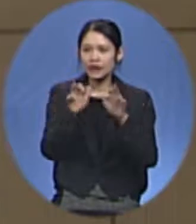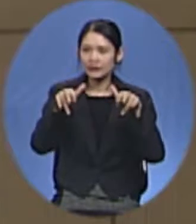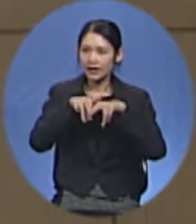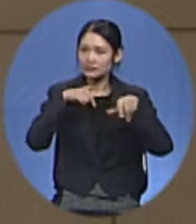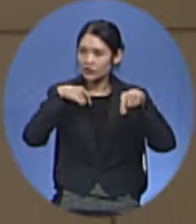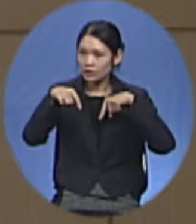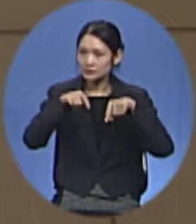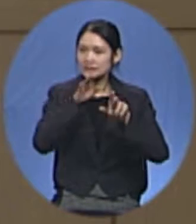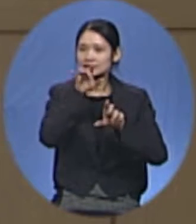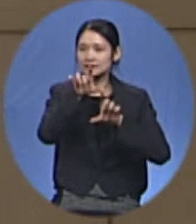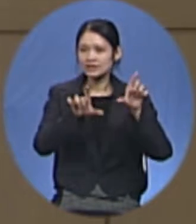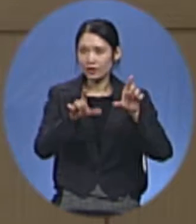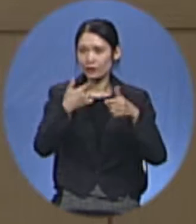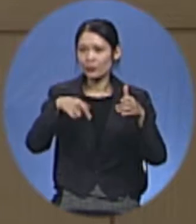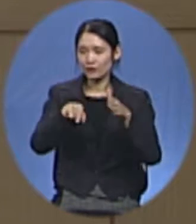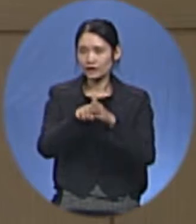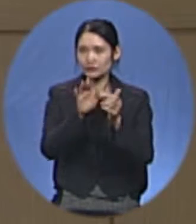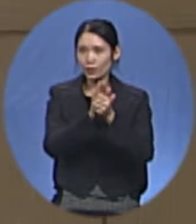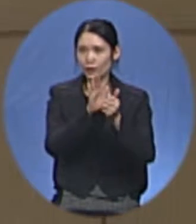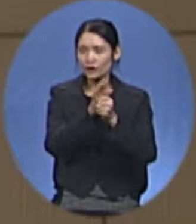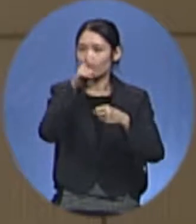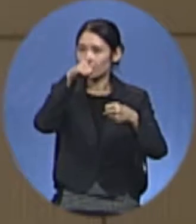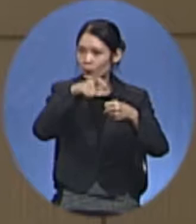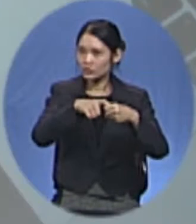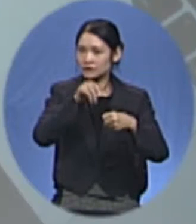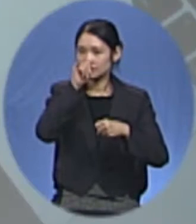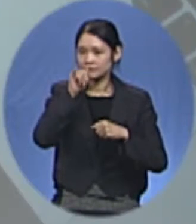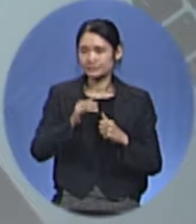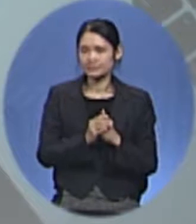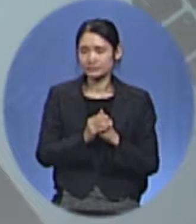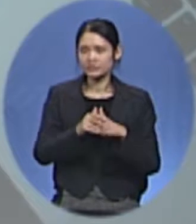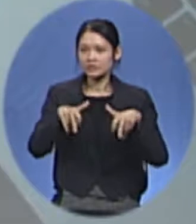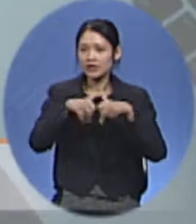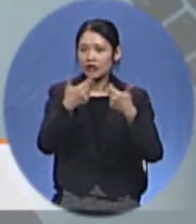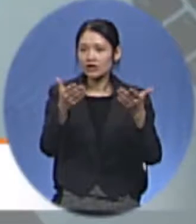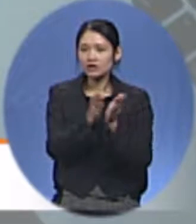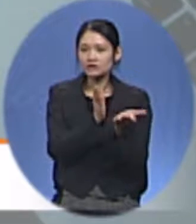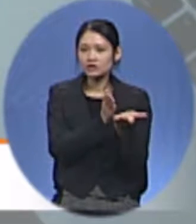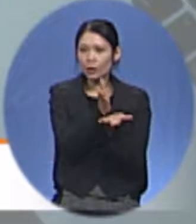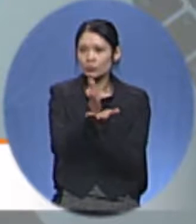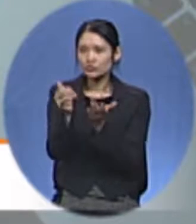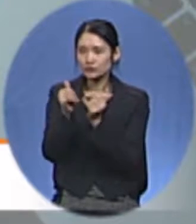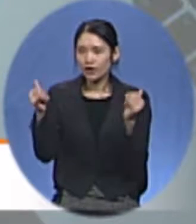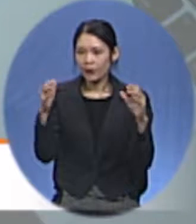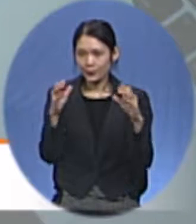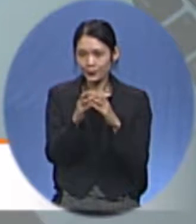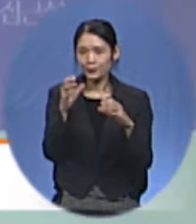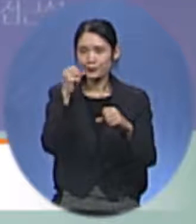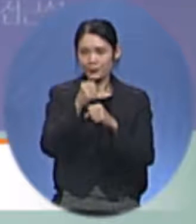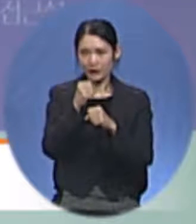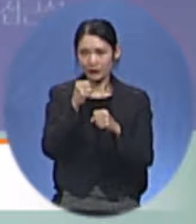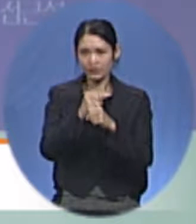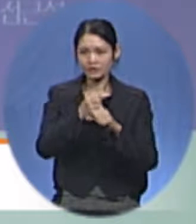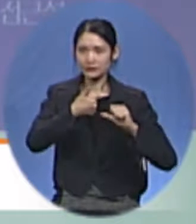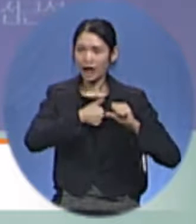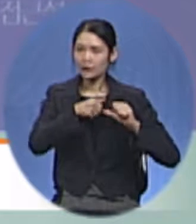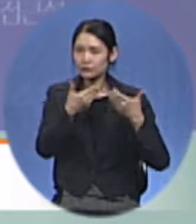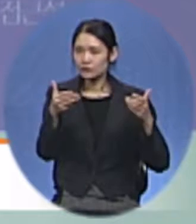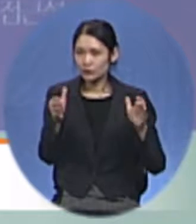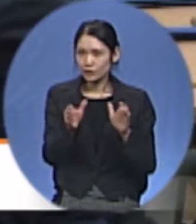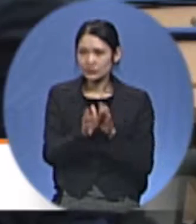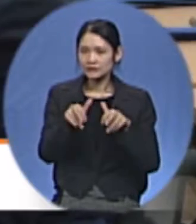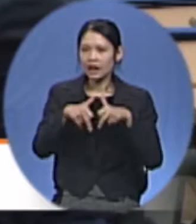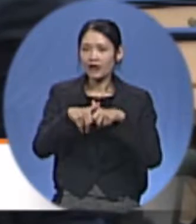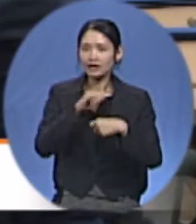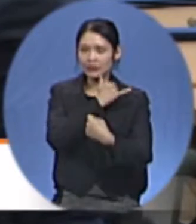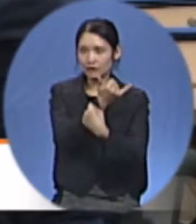정책을 실현할 수 있도록 돕기 위해 마련됐습니다. 장애계 전문가로 구성된 장애인위원회 자문위원단은